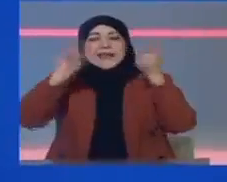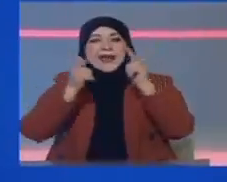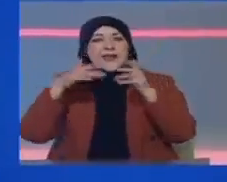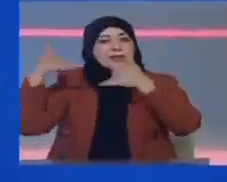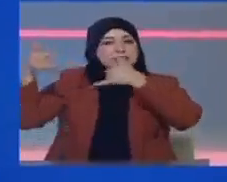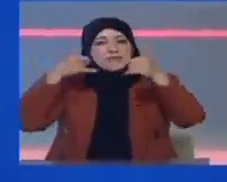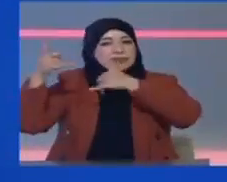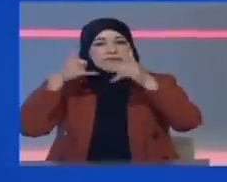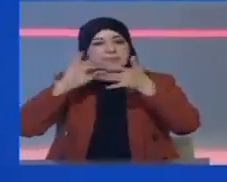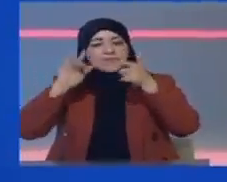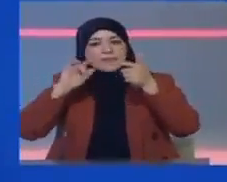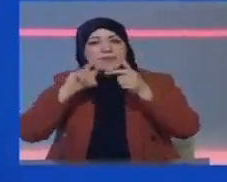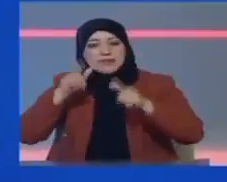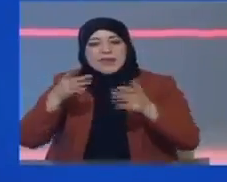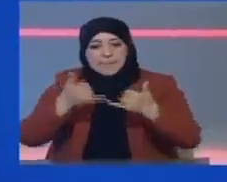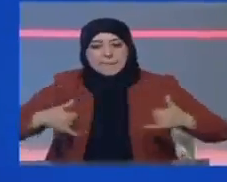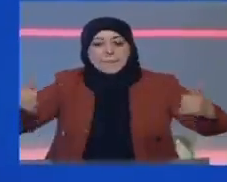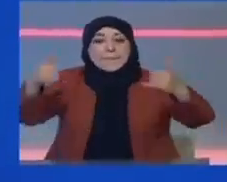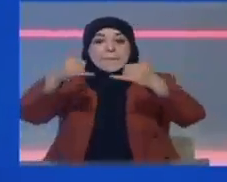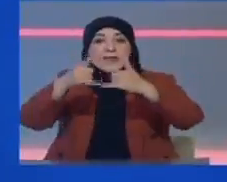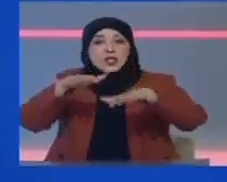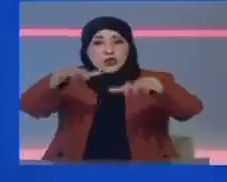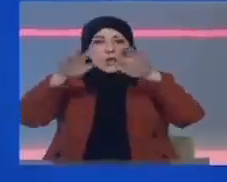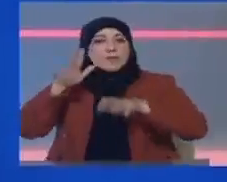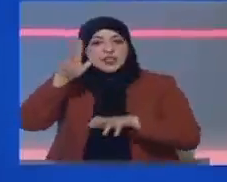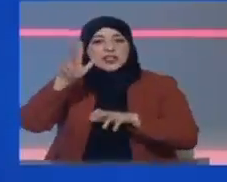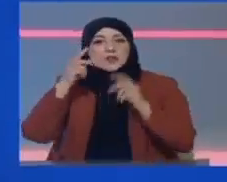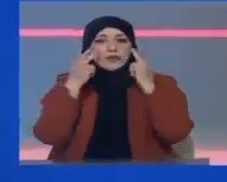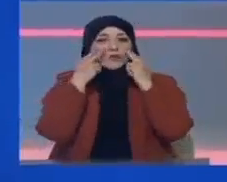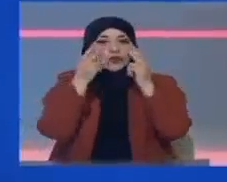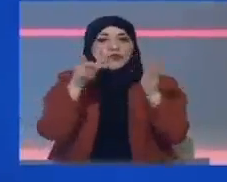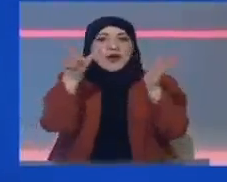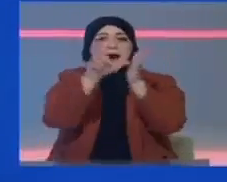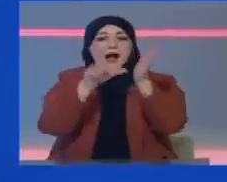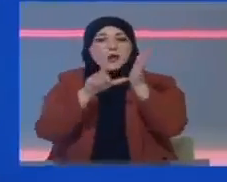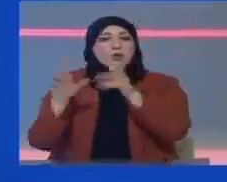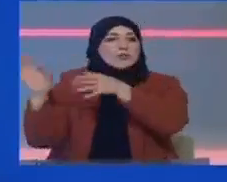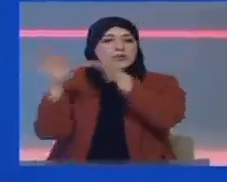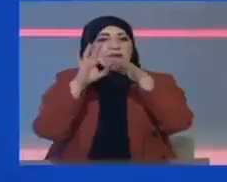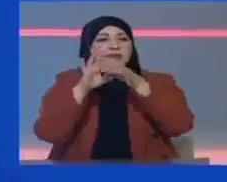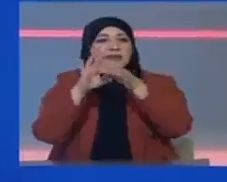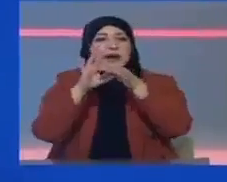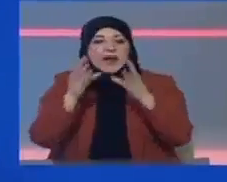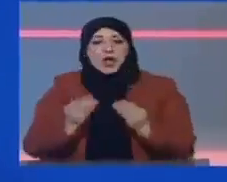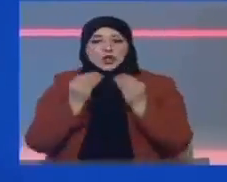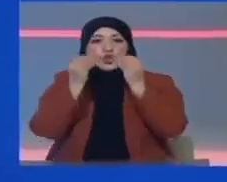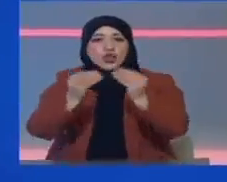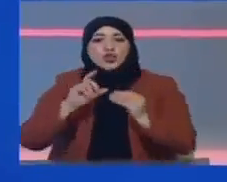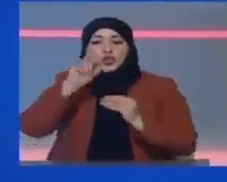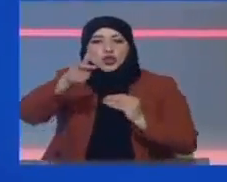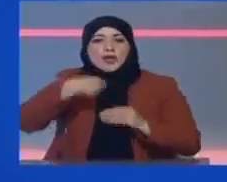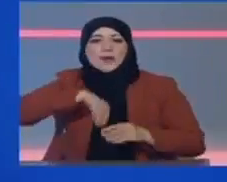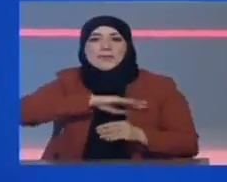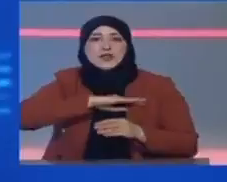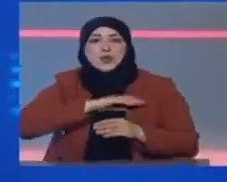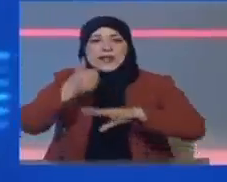النظام الداخلي لمجلس نواب الشعب اليوم في النظر في مشروع القانون المتعلق بالتفويض لرئيس الحكومه في اصدار